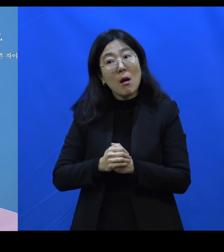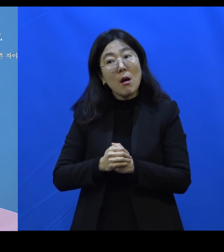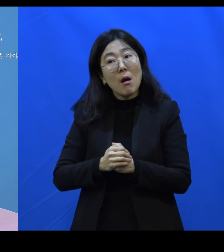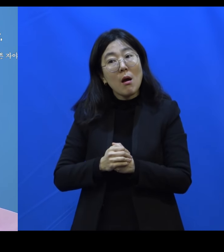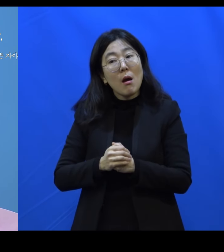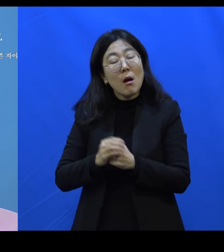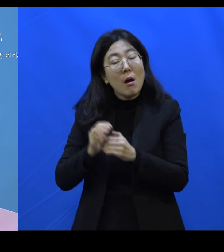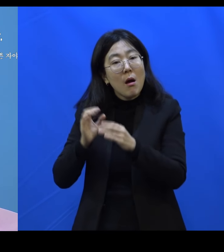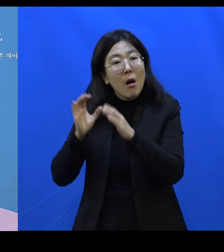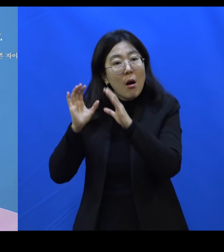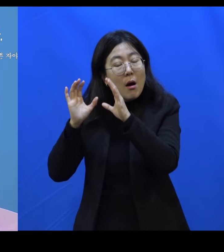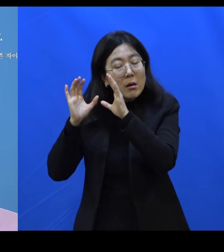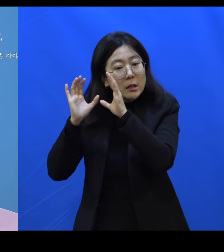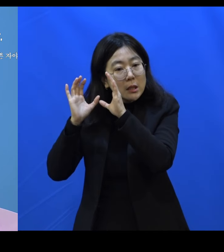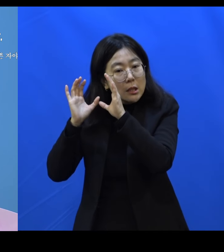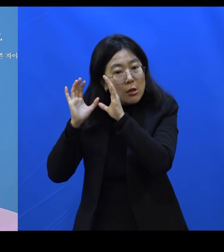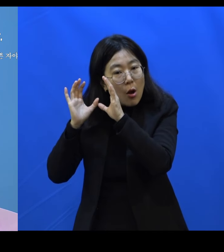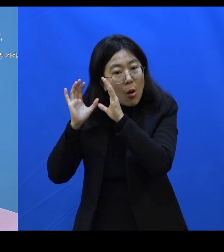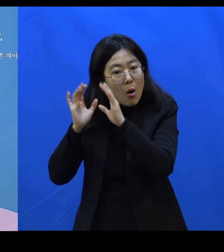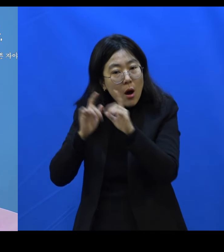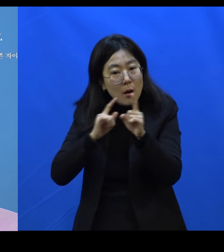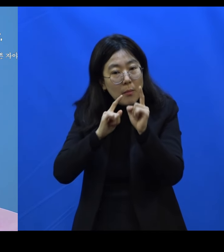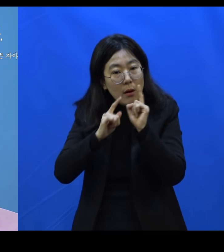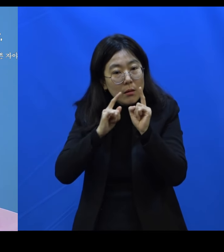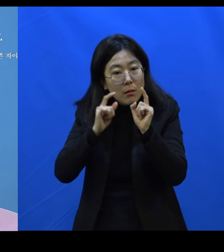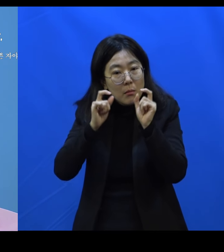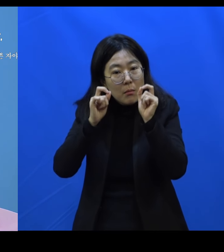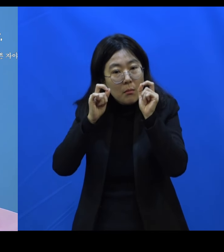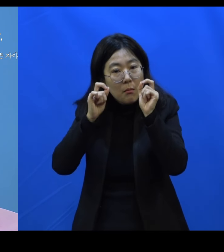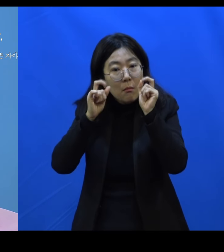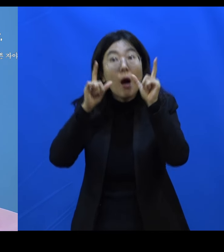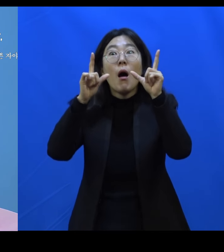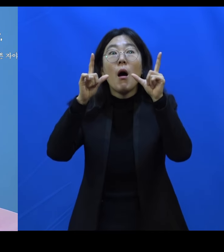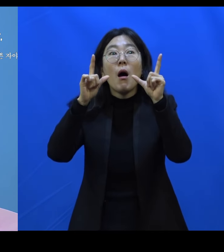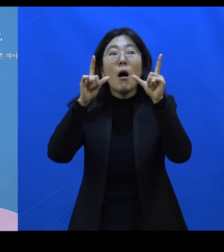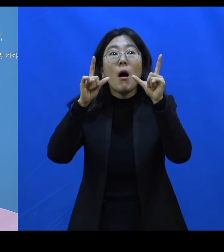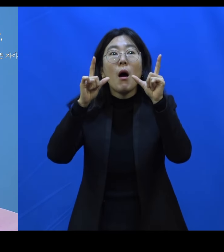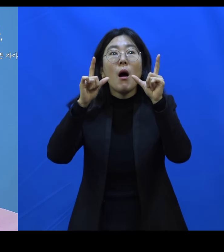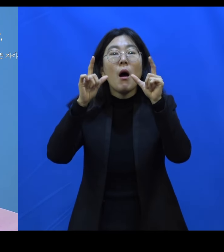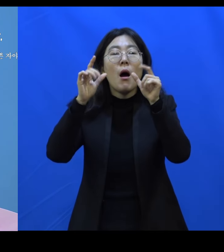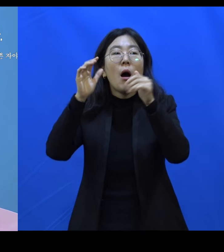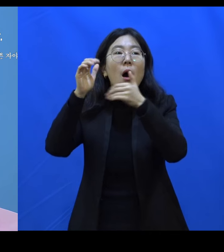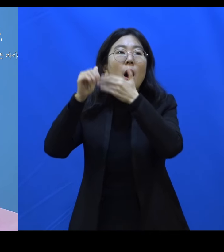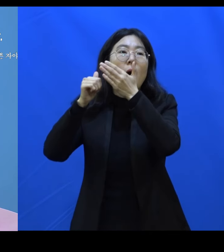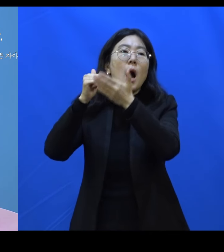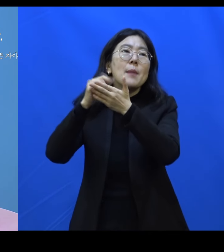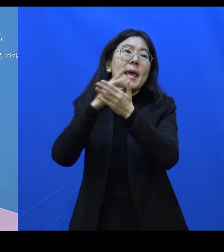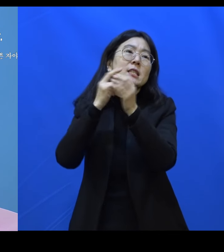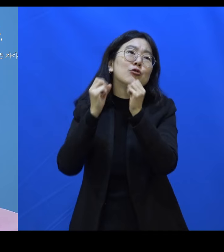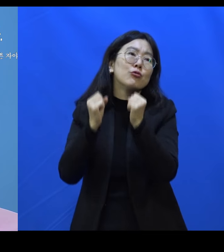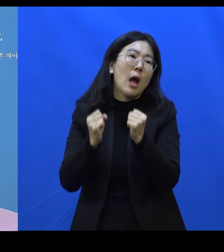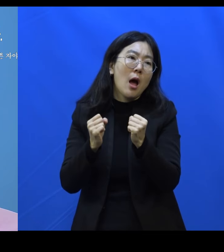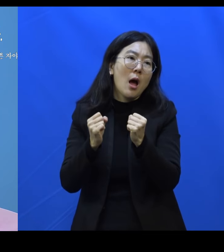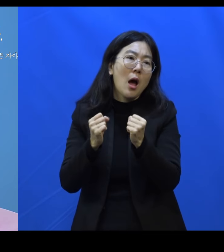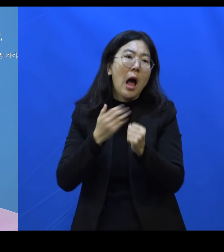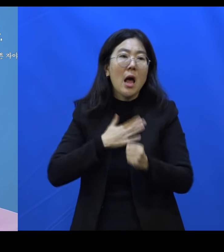거죠. 들리는 겁니다. 말씀이 들리는 겁니다. 하나님의 말씀이 들리면 그게 하나님을 보는